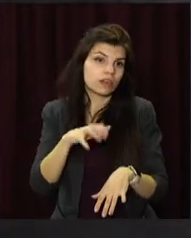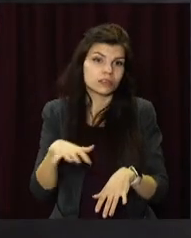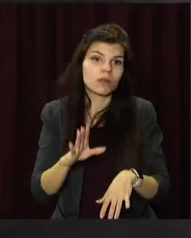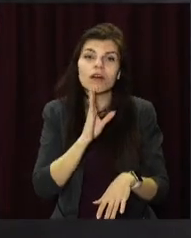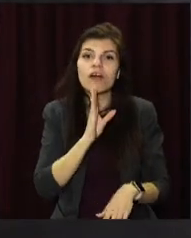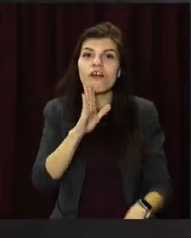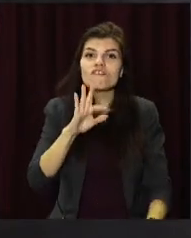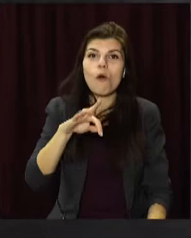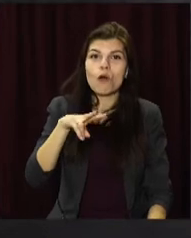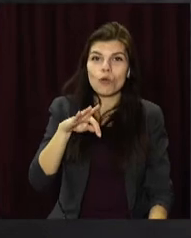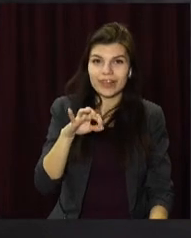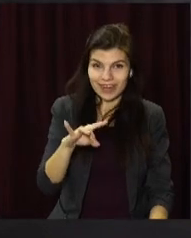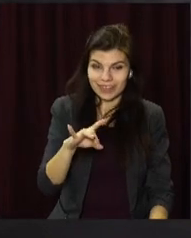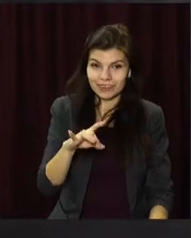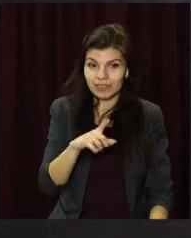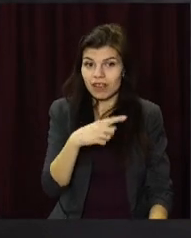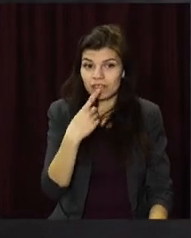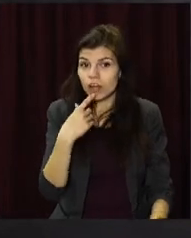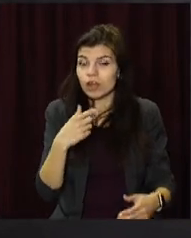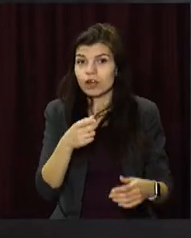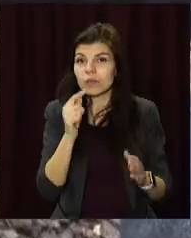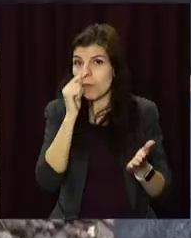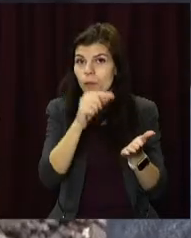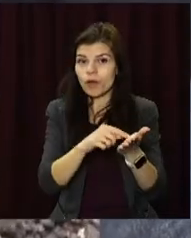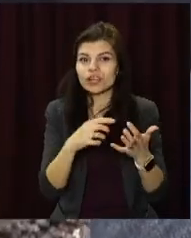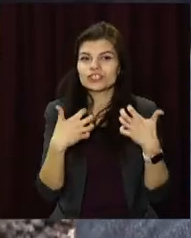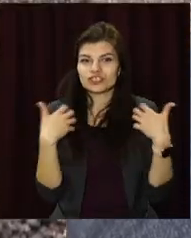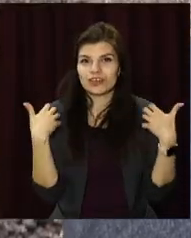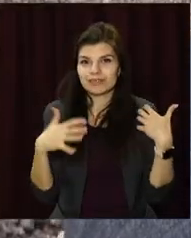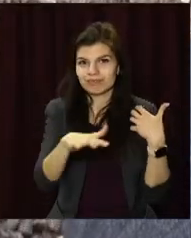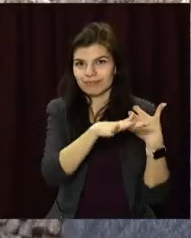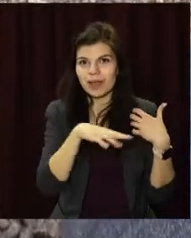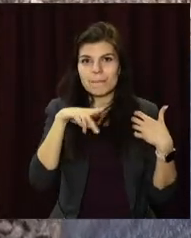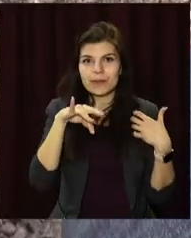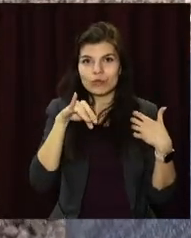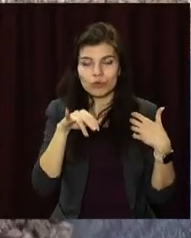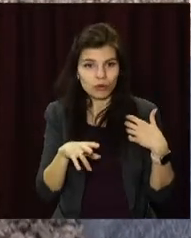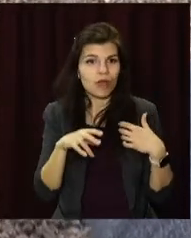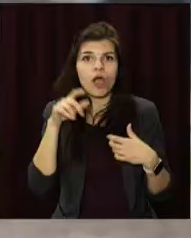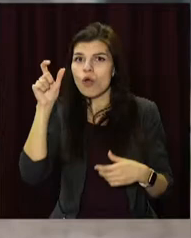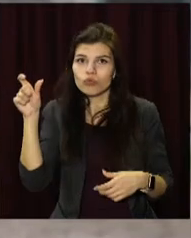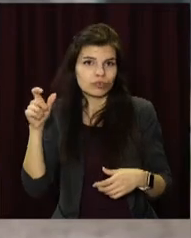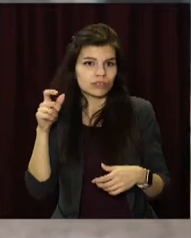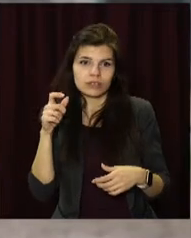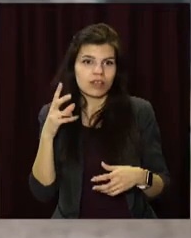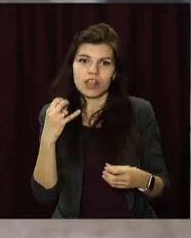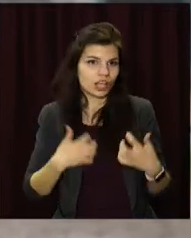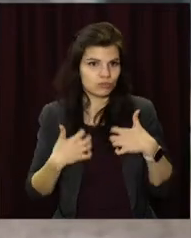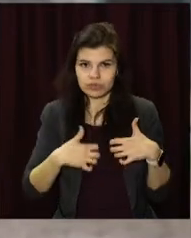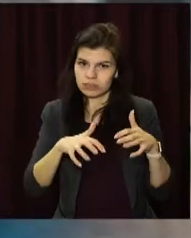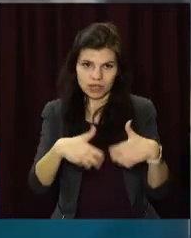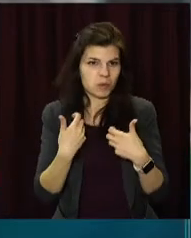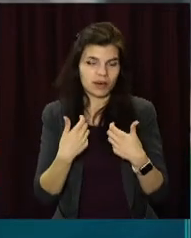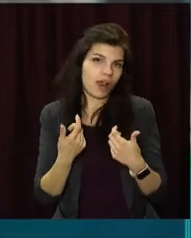Волонтерка Наталія Хвиль каже, до притулку тварини потрапляють часто. Втім, нові господарі за ними не поспішають. Це не